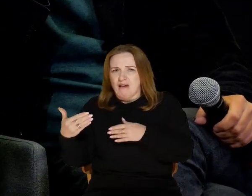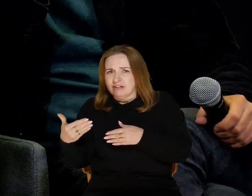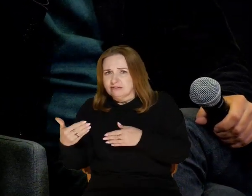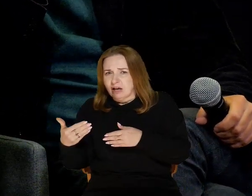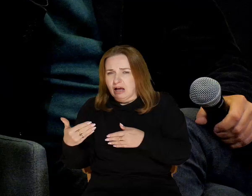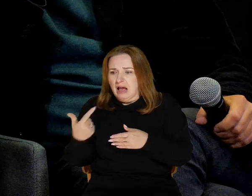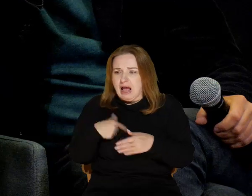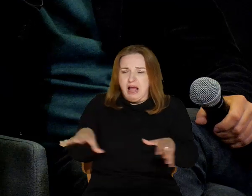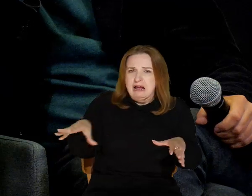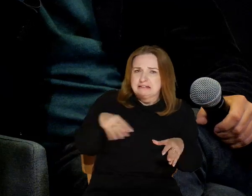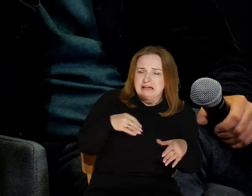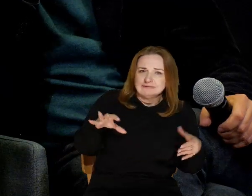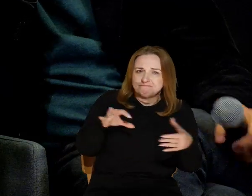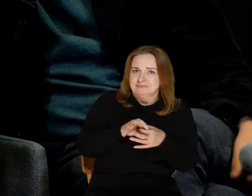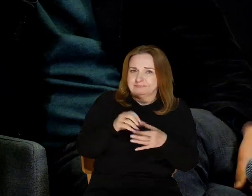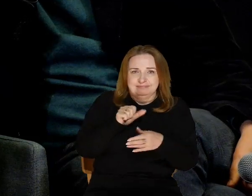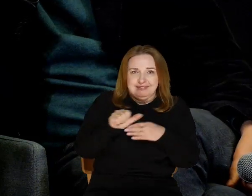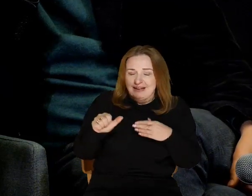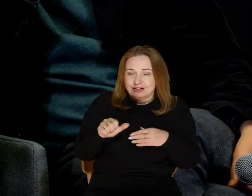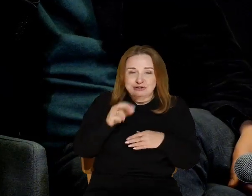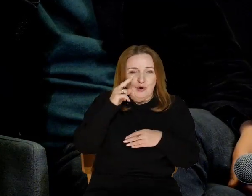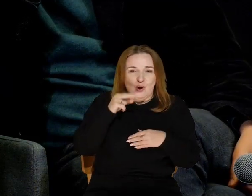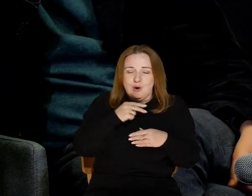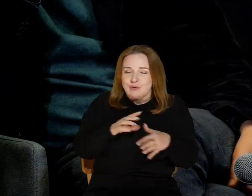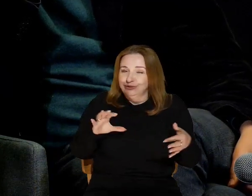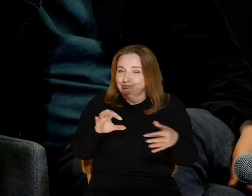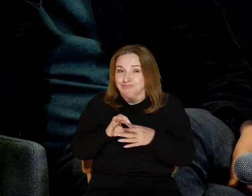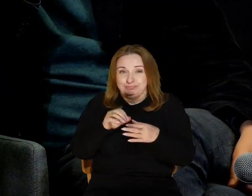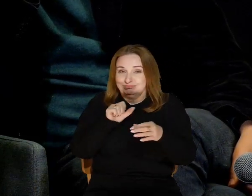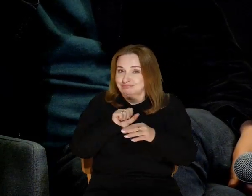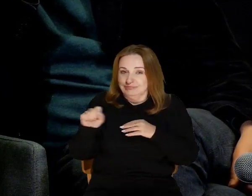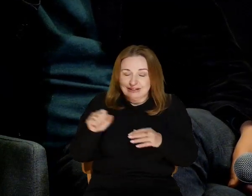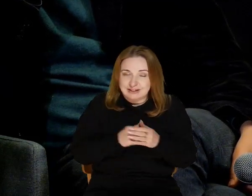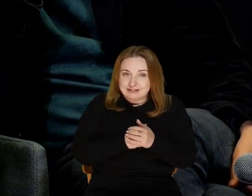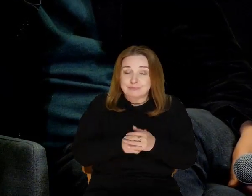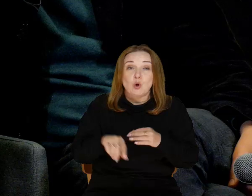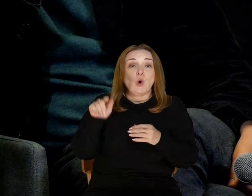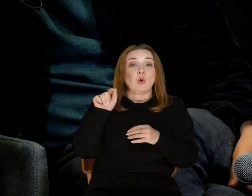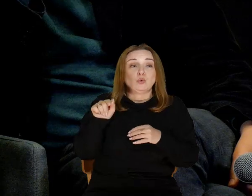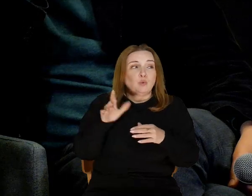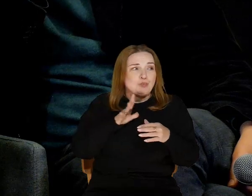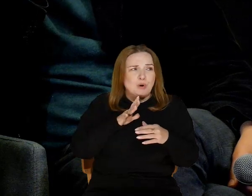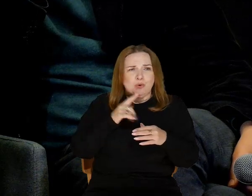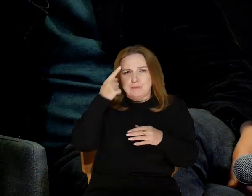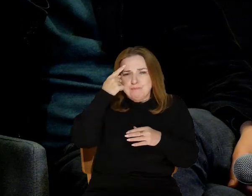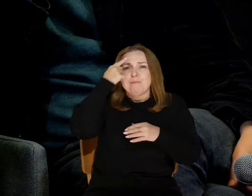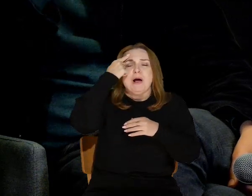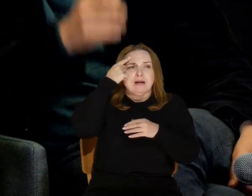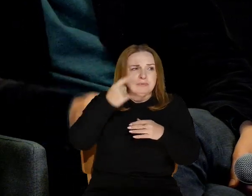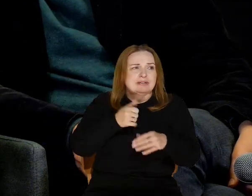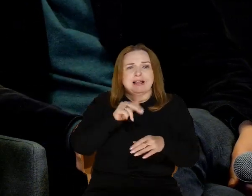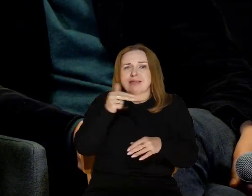nie po drodze i mojemu ojcu również nie było po drodze z taką narracją. Czyli po prostu, jeżeli już rozpamiętujemy